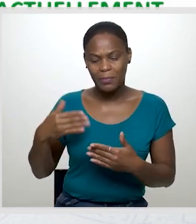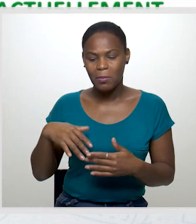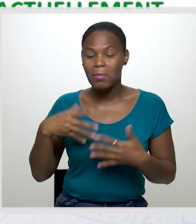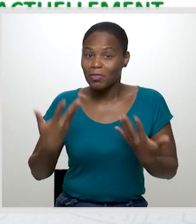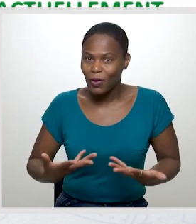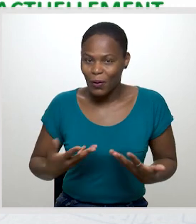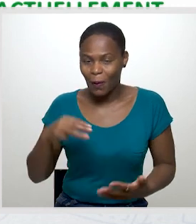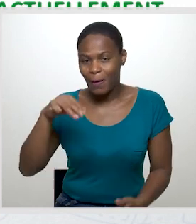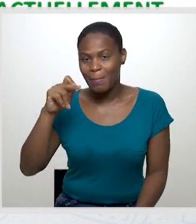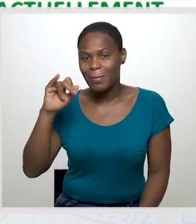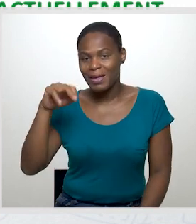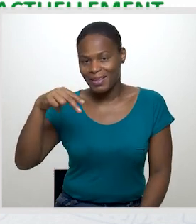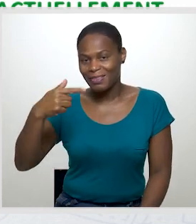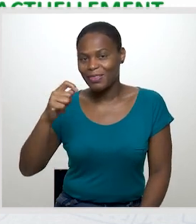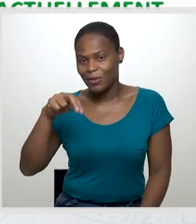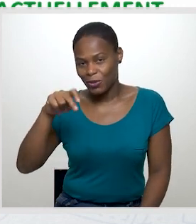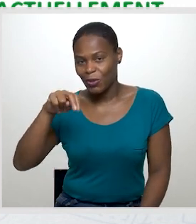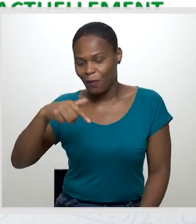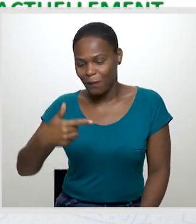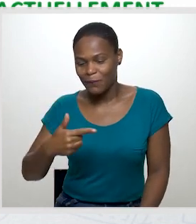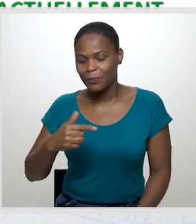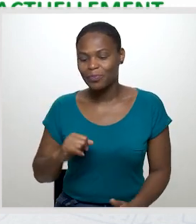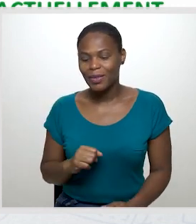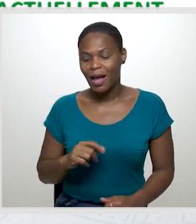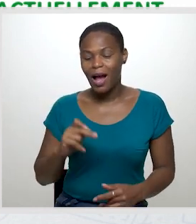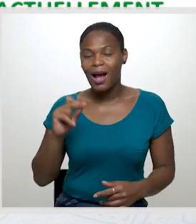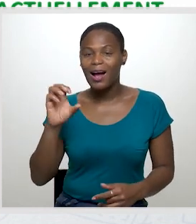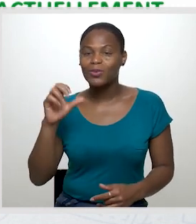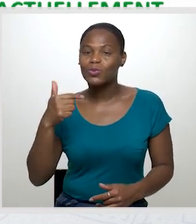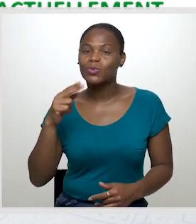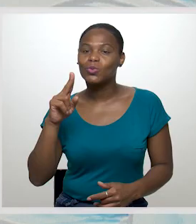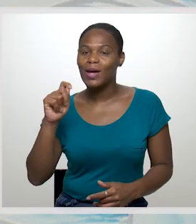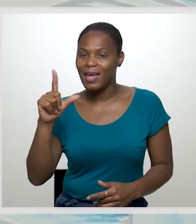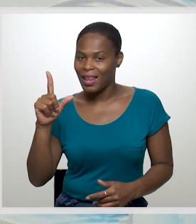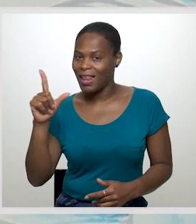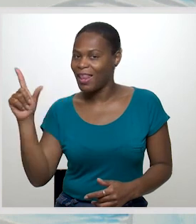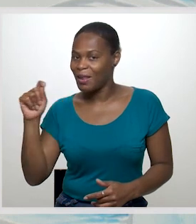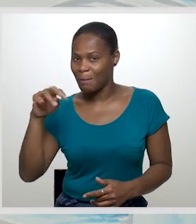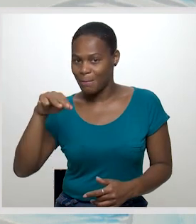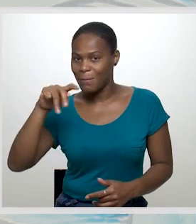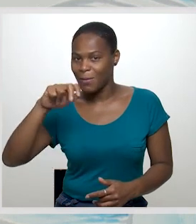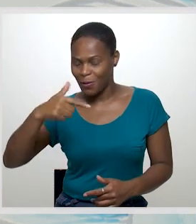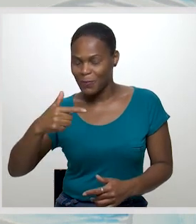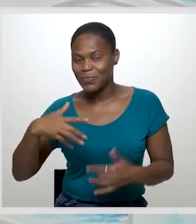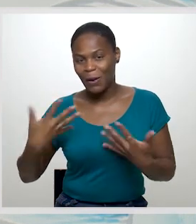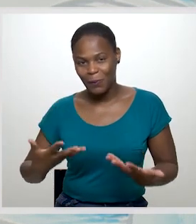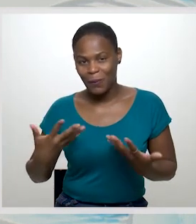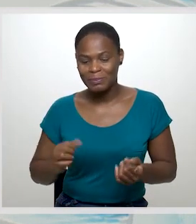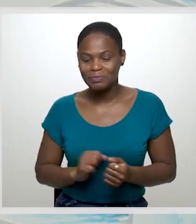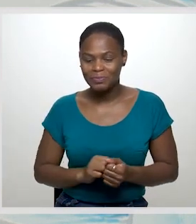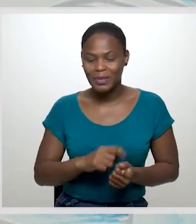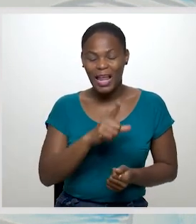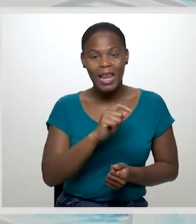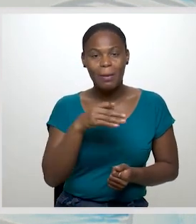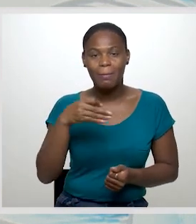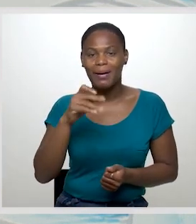actuellement, le présent, et dans le passé, le passé. C'est bon? Bien.